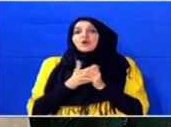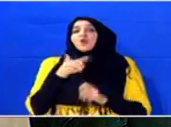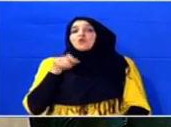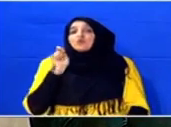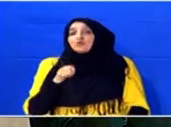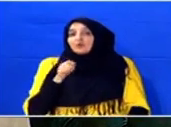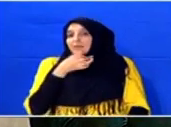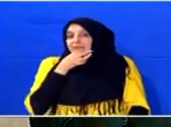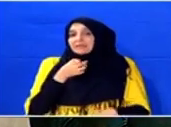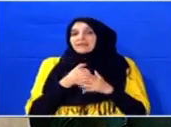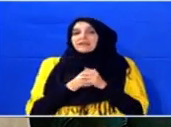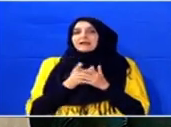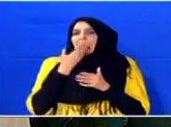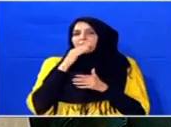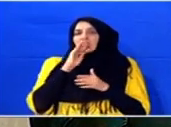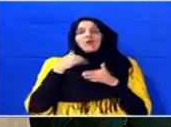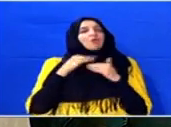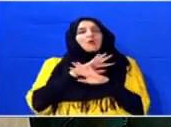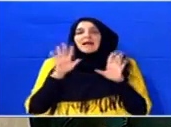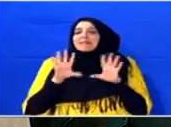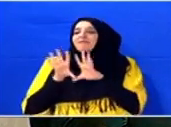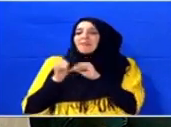احنا الحمد لله